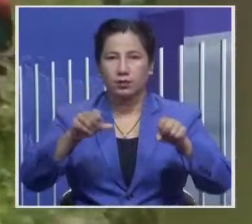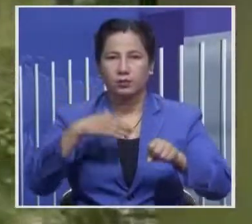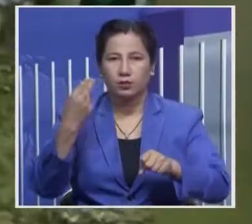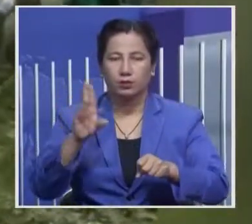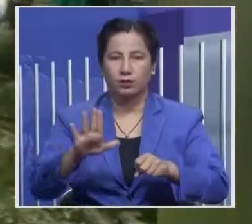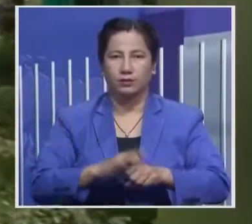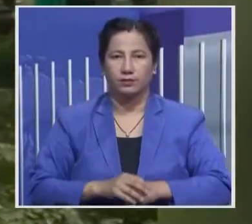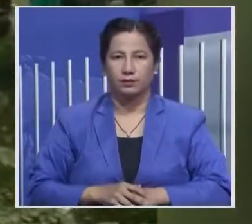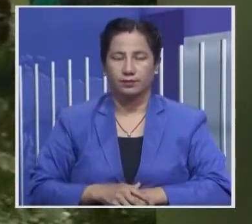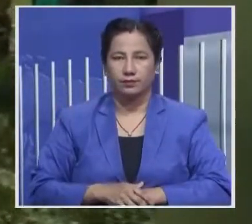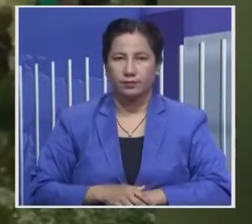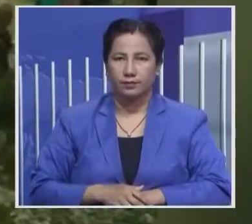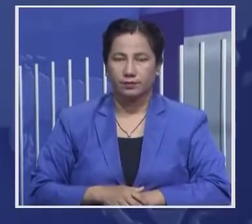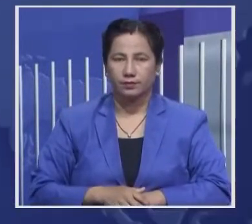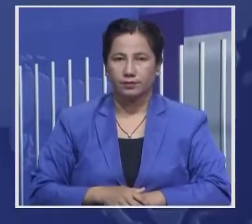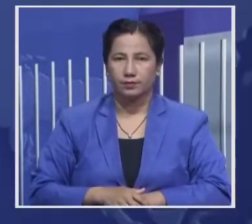थियो।